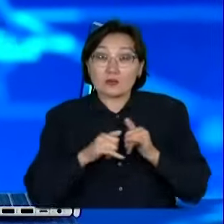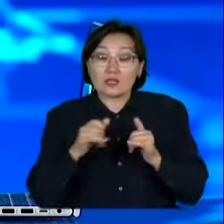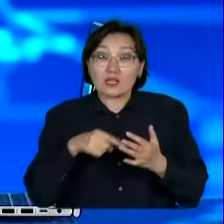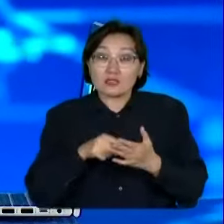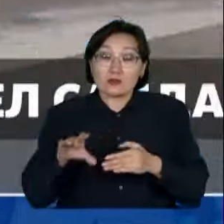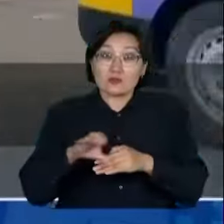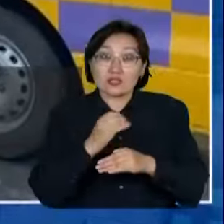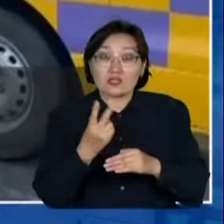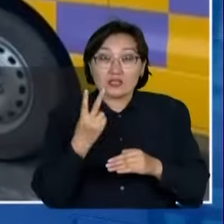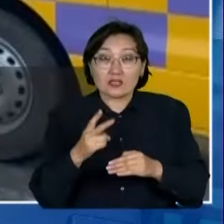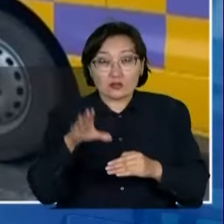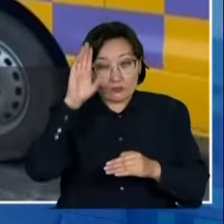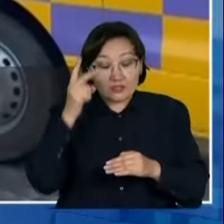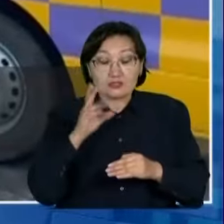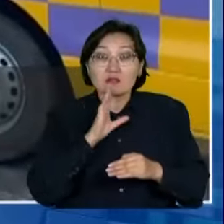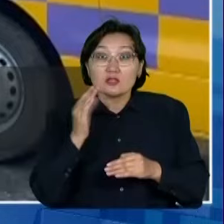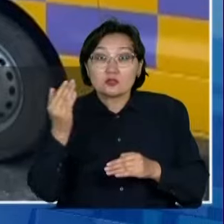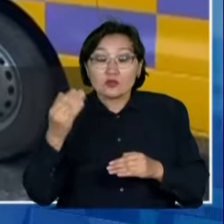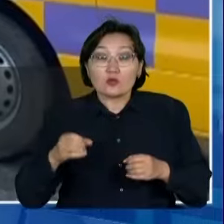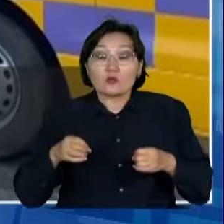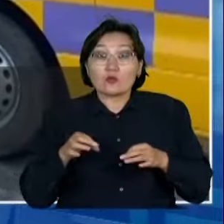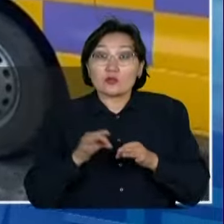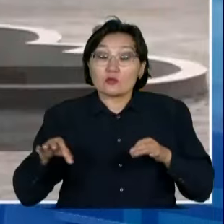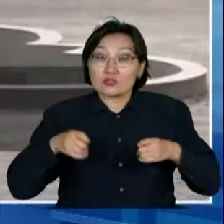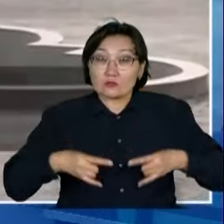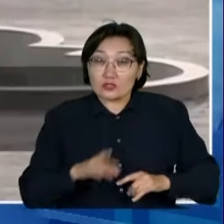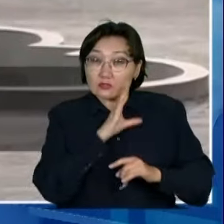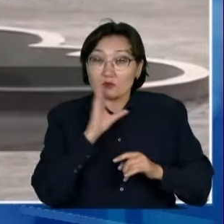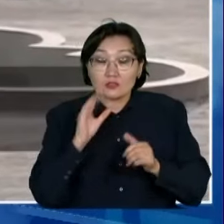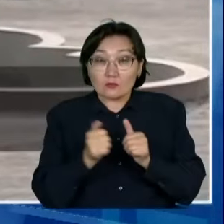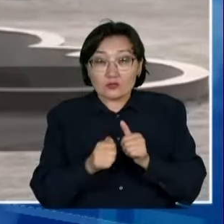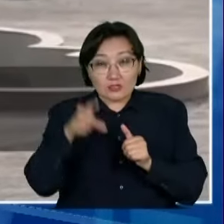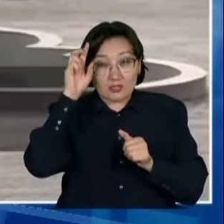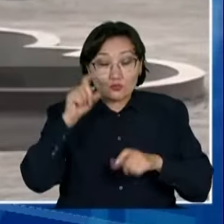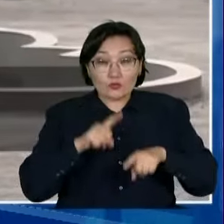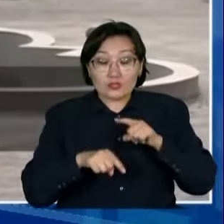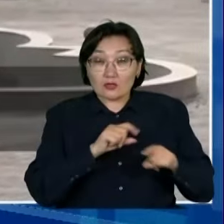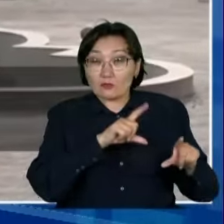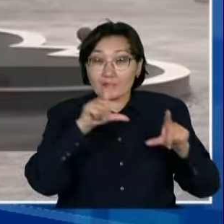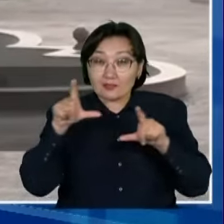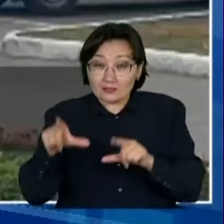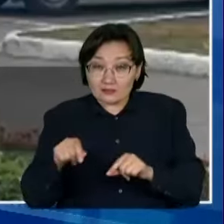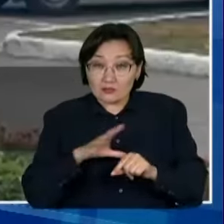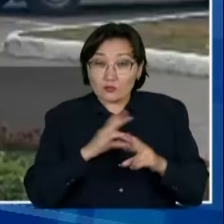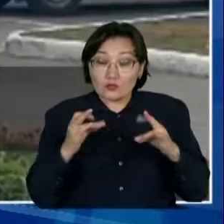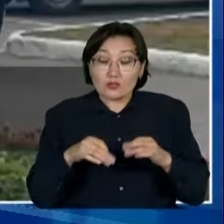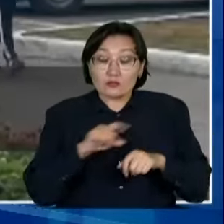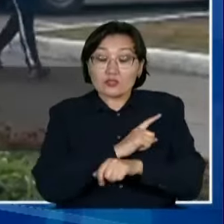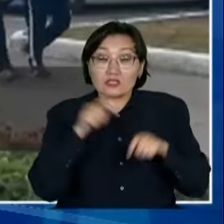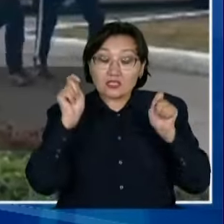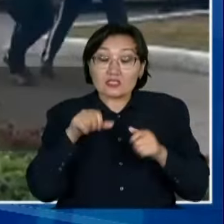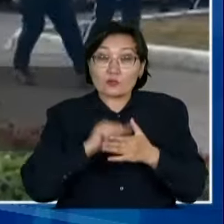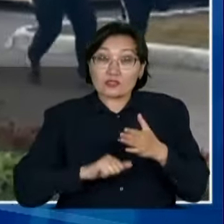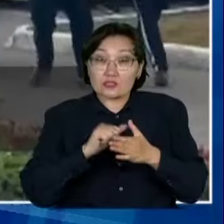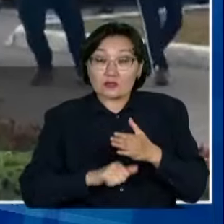2 oğul men 2 kız sol öñirdiñ tuumbası eken. Olar analar men körşiles eldegi tuustarına qonaqqa barıptı. Alaydan öser jañbır